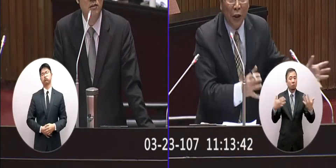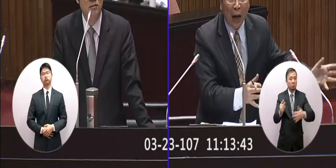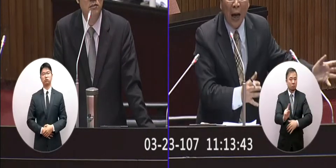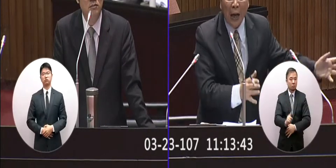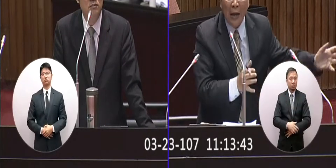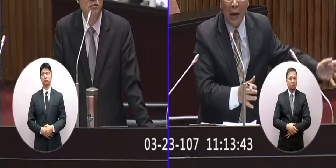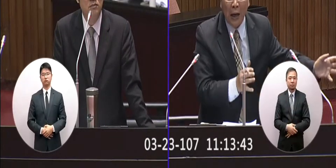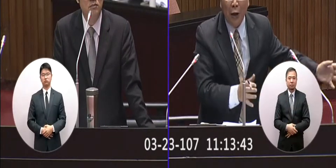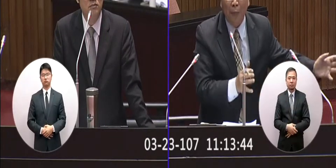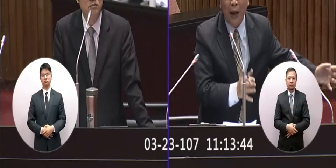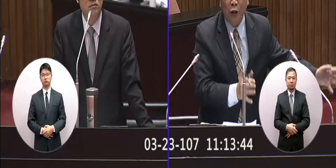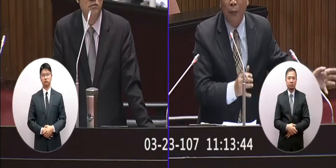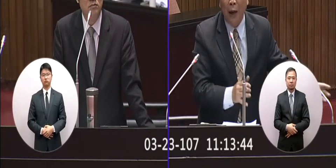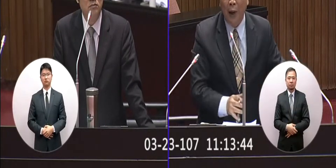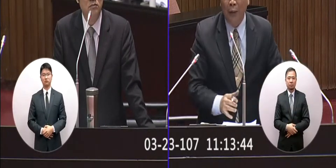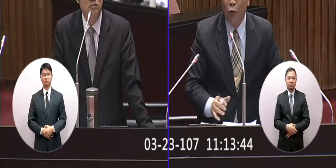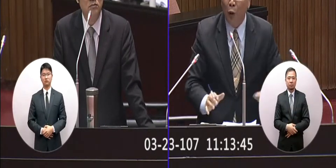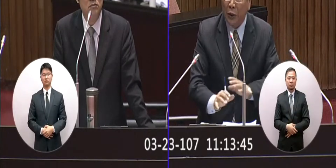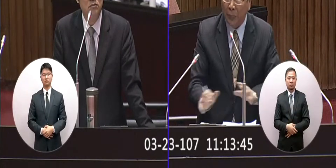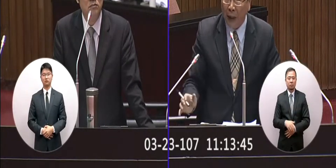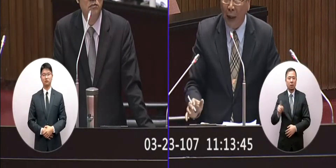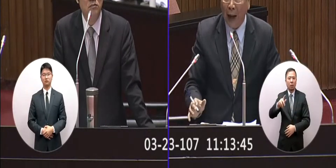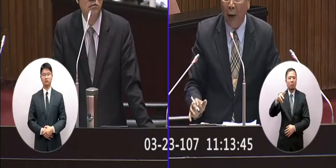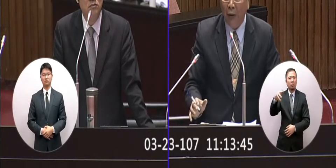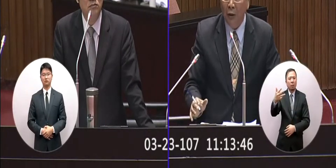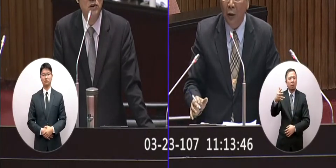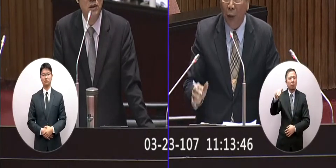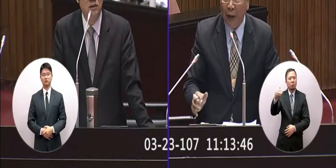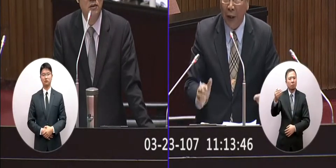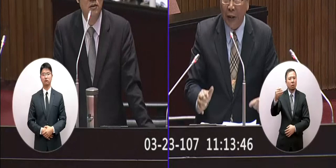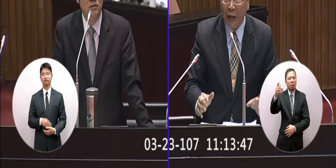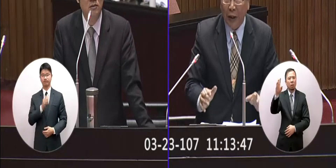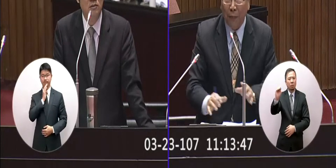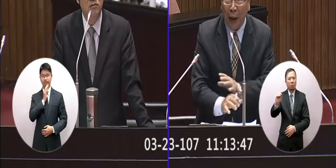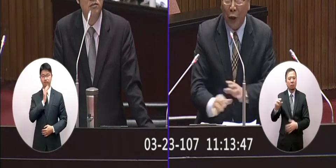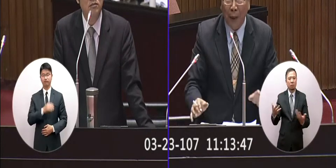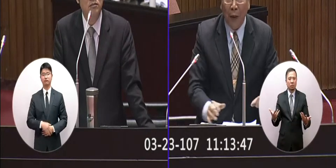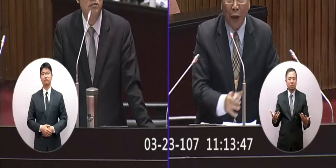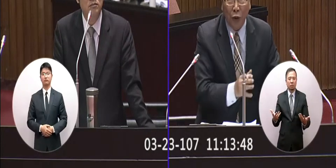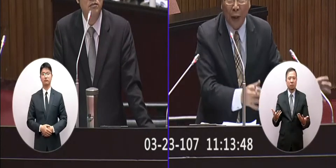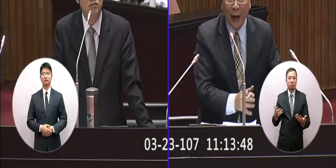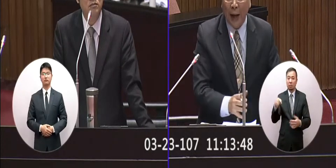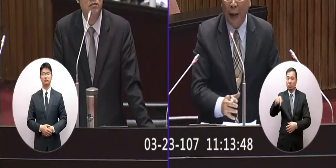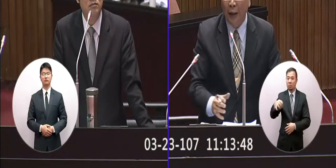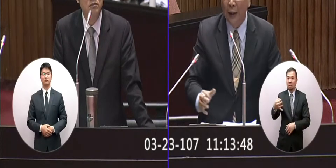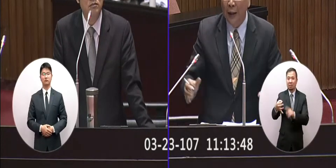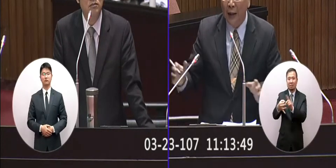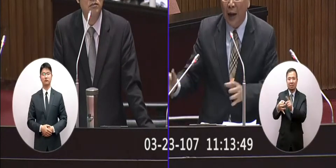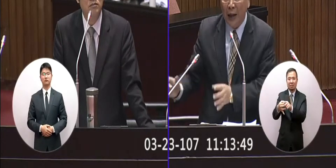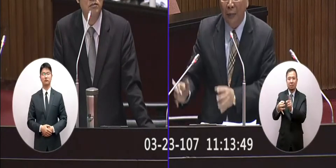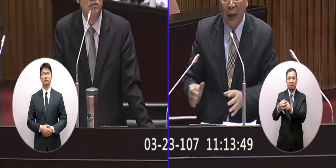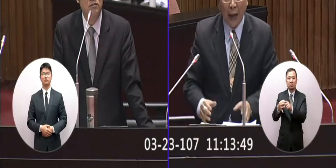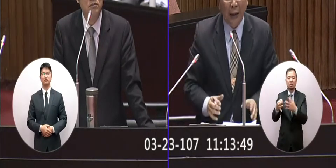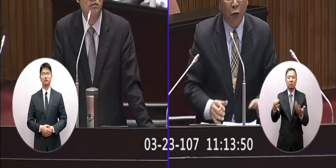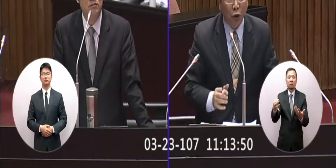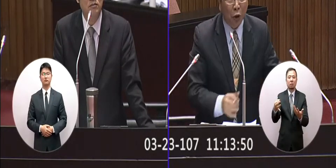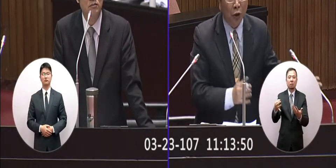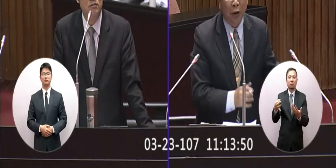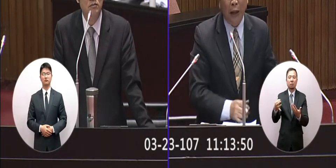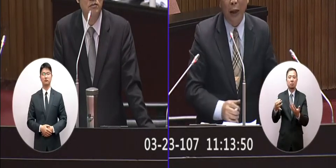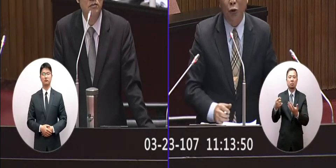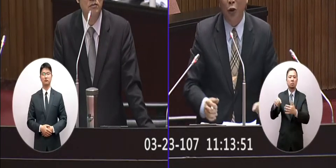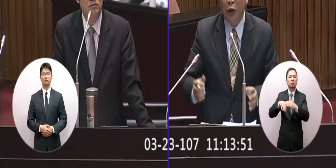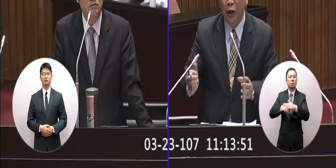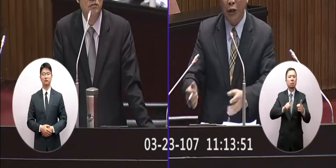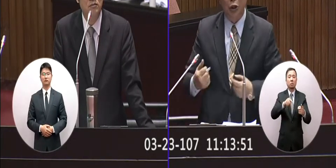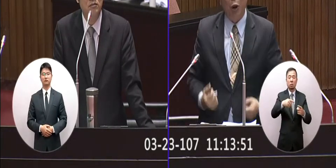你其他还有8、900万，我不是逼你改哦。 是。 问题是你8、900万你悬在那里，让人民感到军